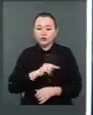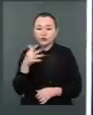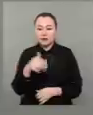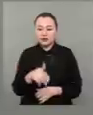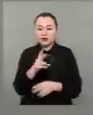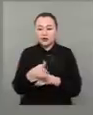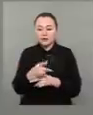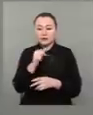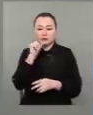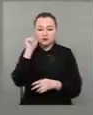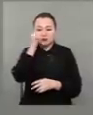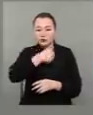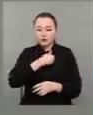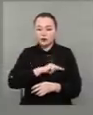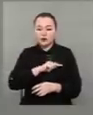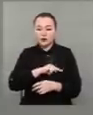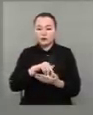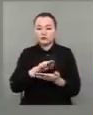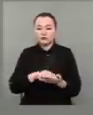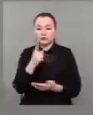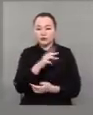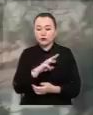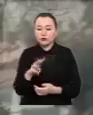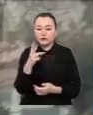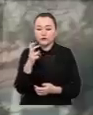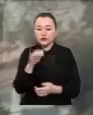камер. За прошлый год они зафиксировали почти 1 миллион 200